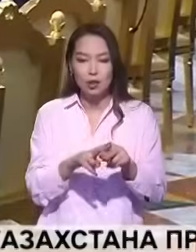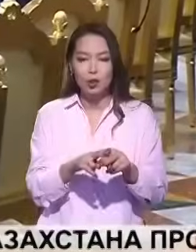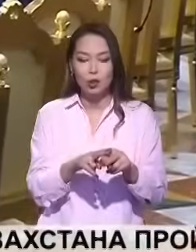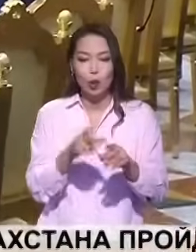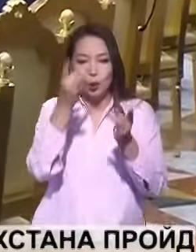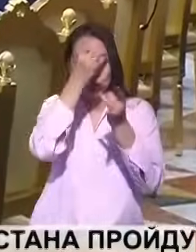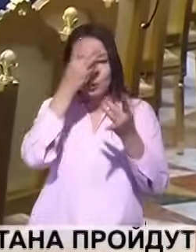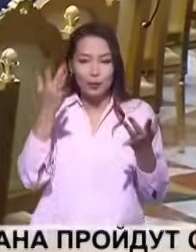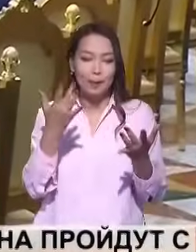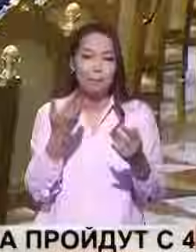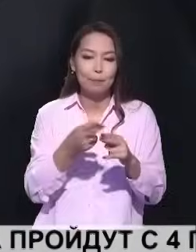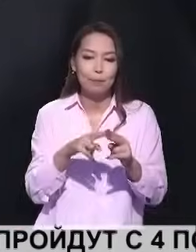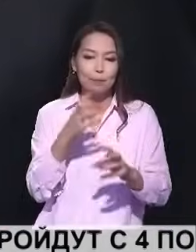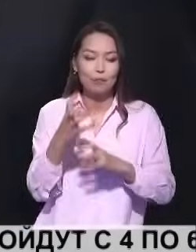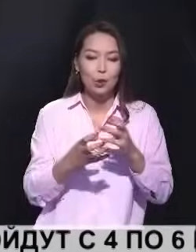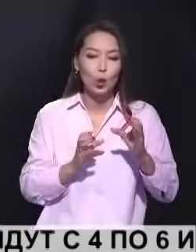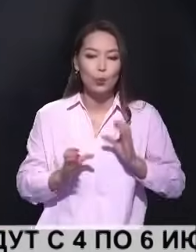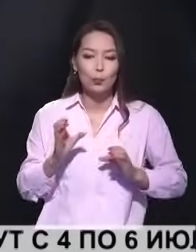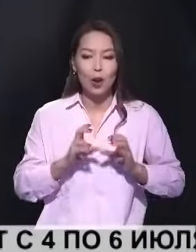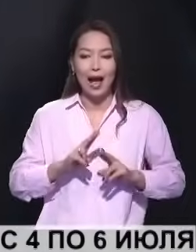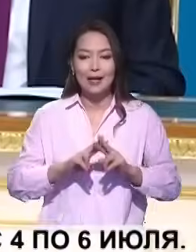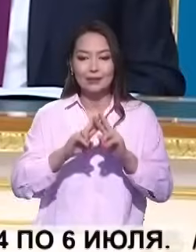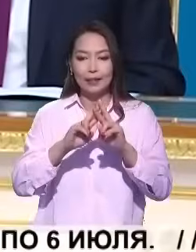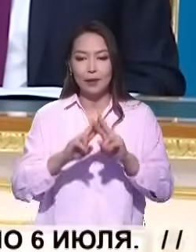культуры на базе Международного университета Астана.